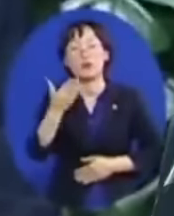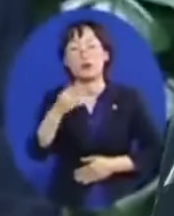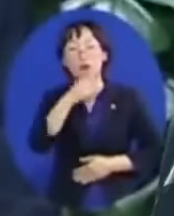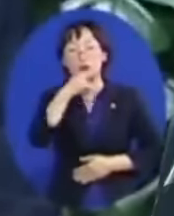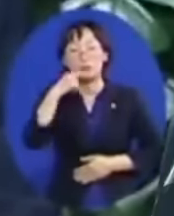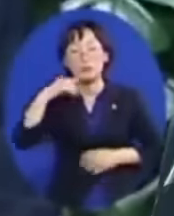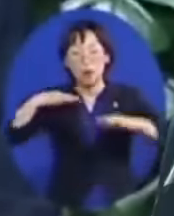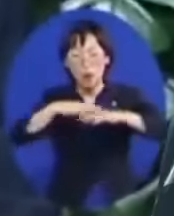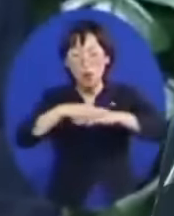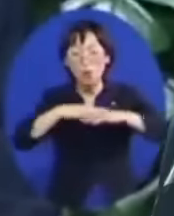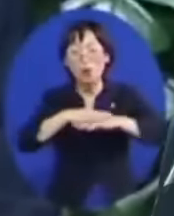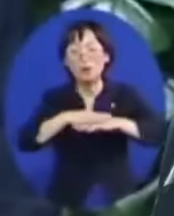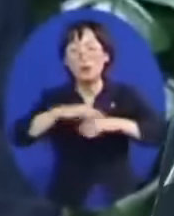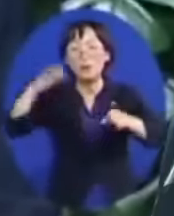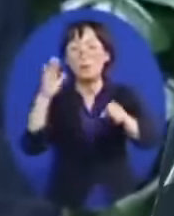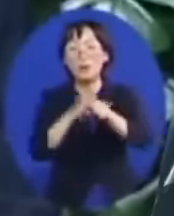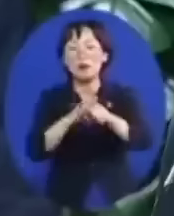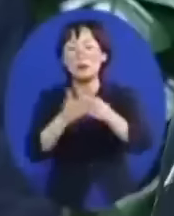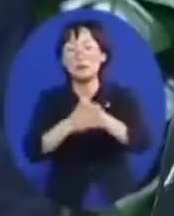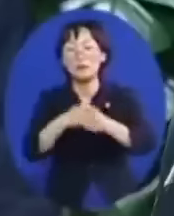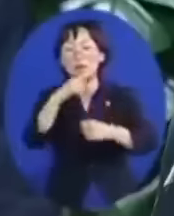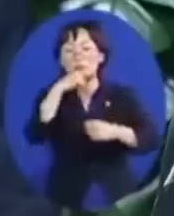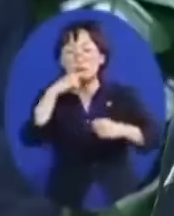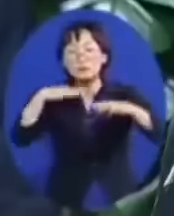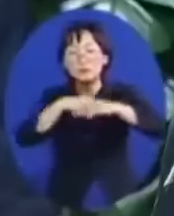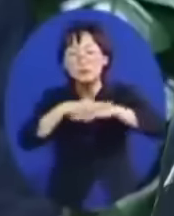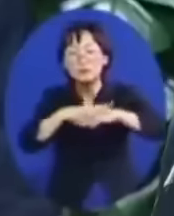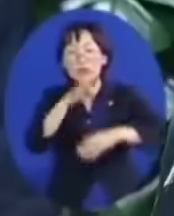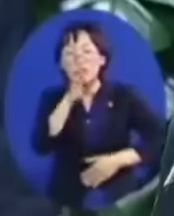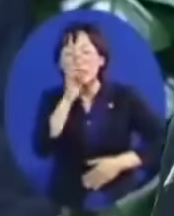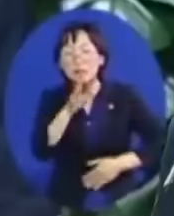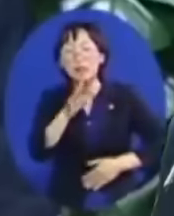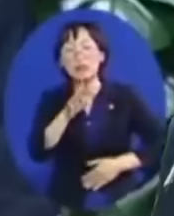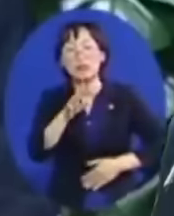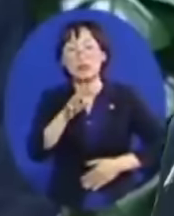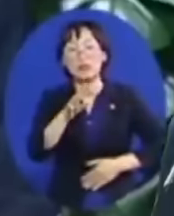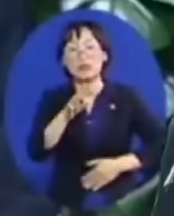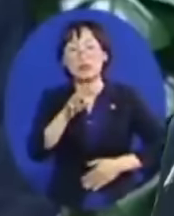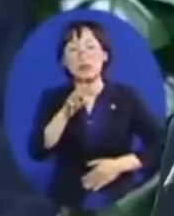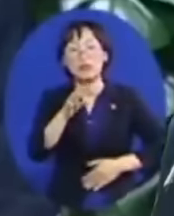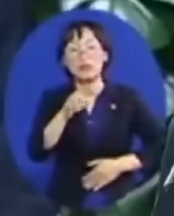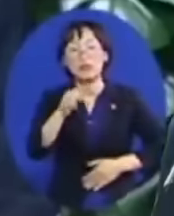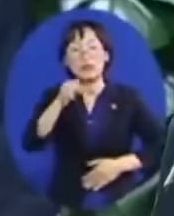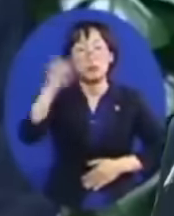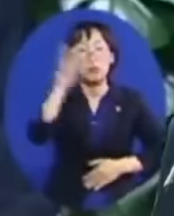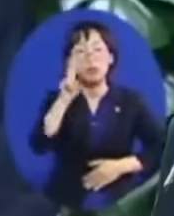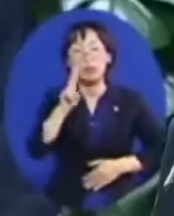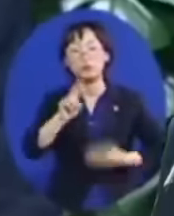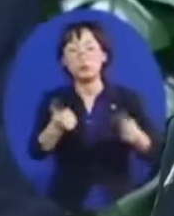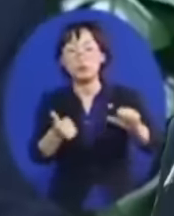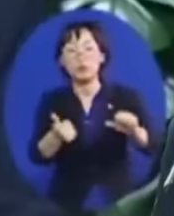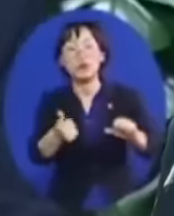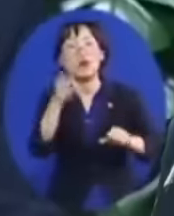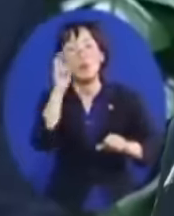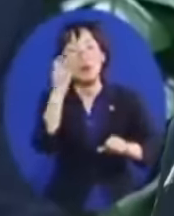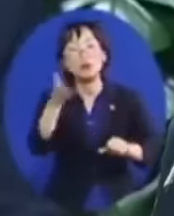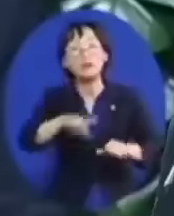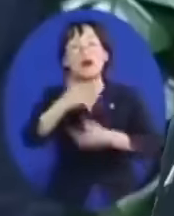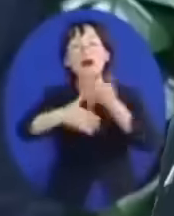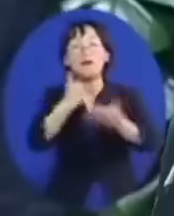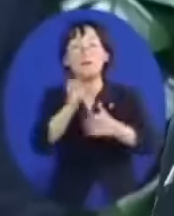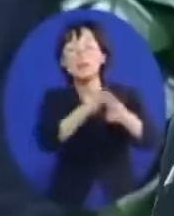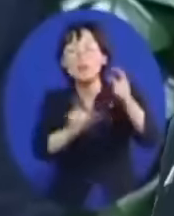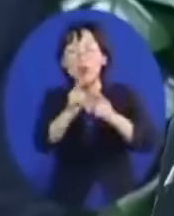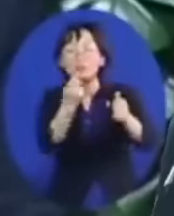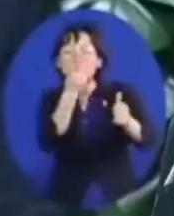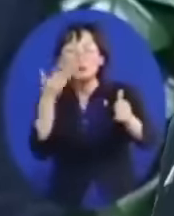혈관은 막혀서 피가 더 통하지 못하도록 돼가고 있는데 순식간에 죽을 수 있는 사람을 하나님께서 더 오래 살리기